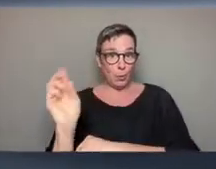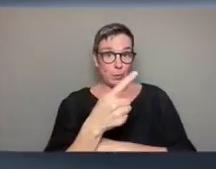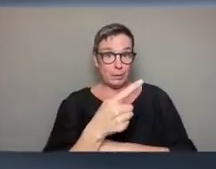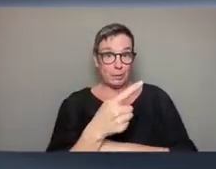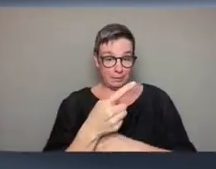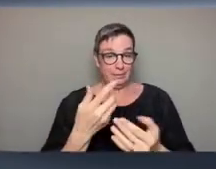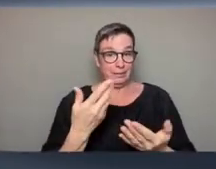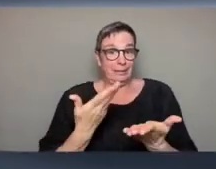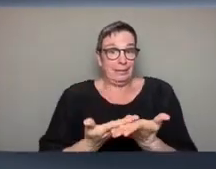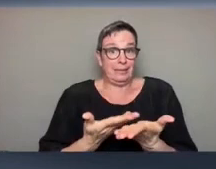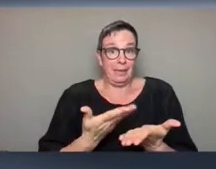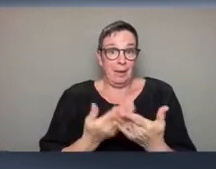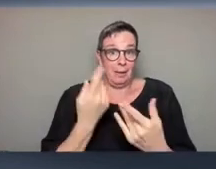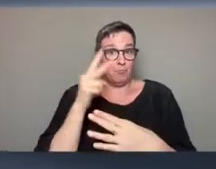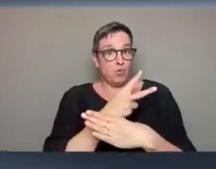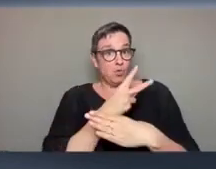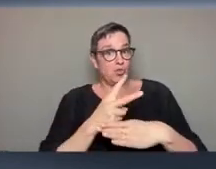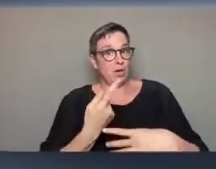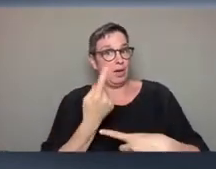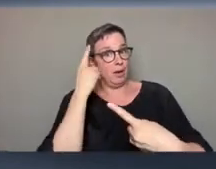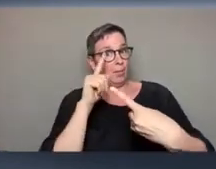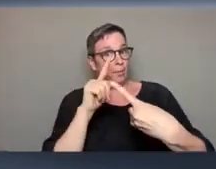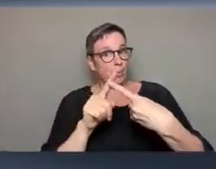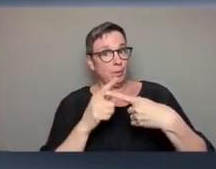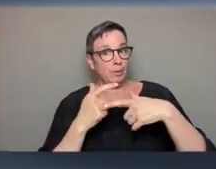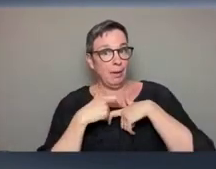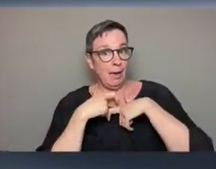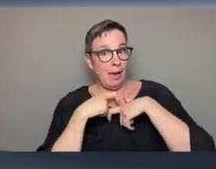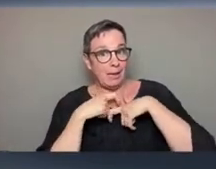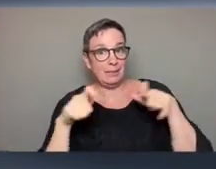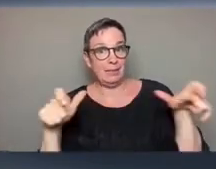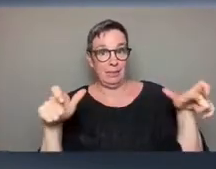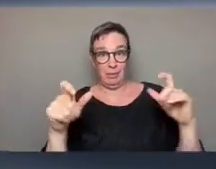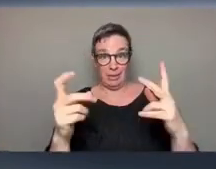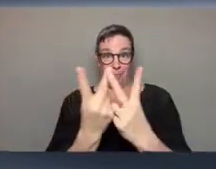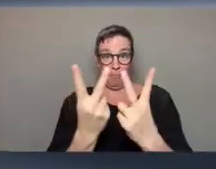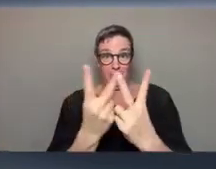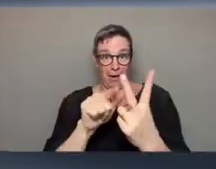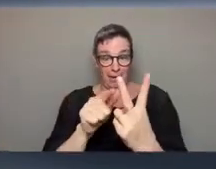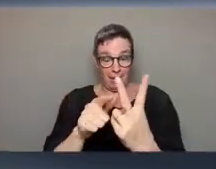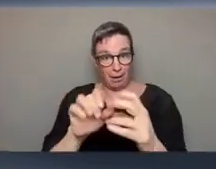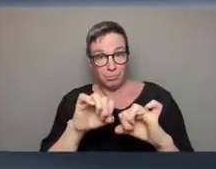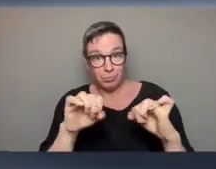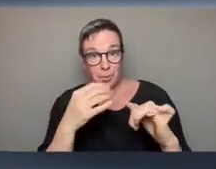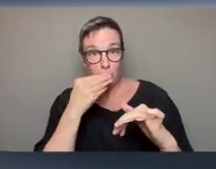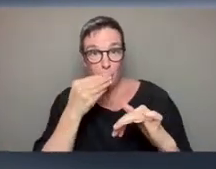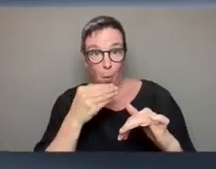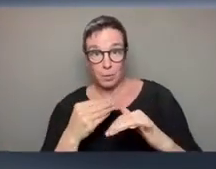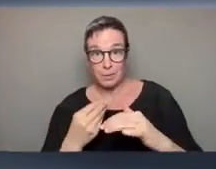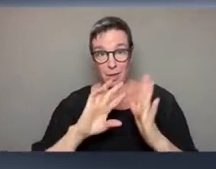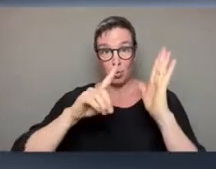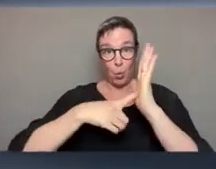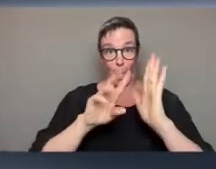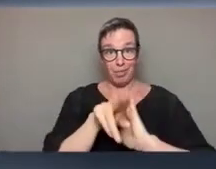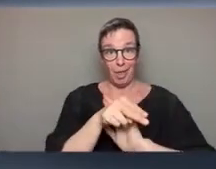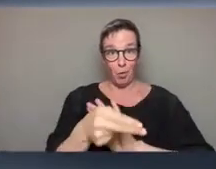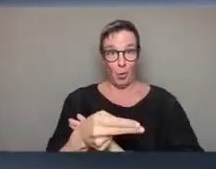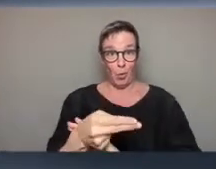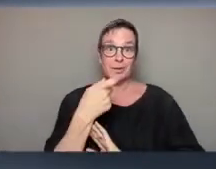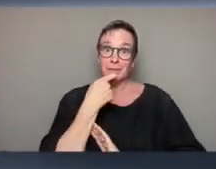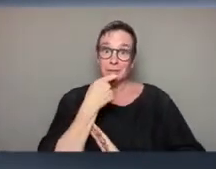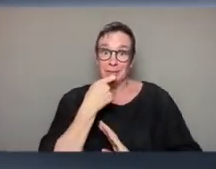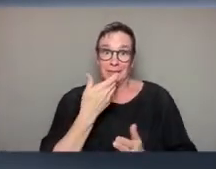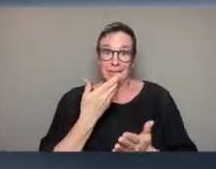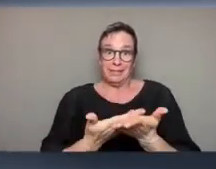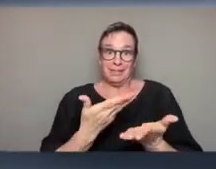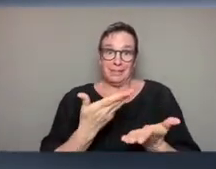un projet qui vise à améliorer l'accessibilité dans les parcs et comprenant que ce droit à la nature, que les parcs s'engagent à